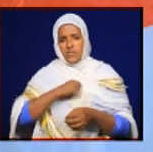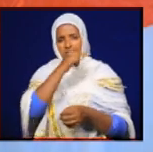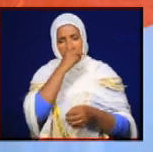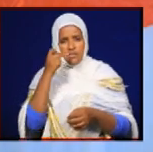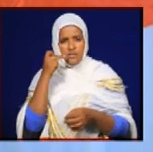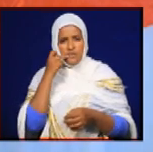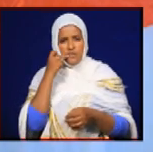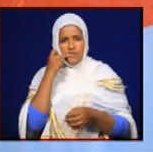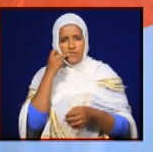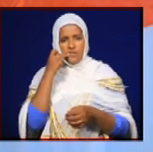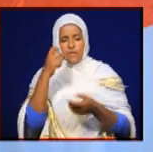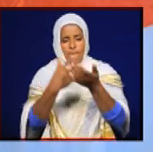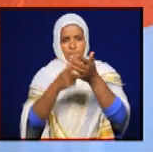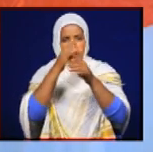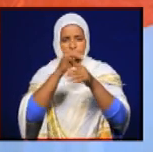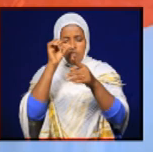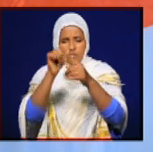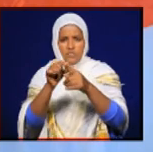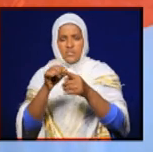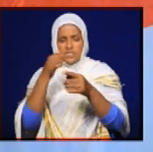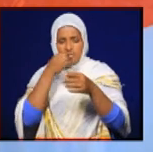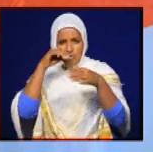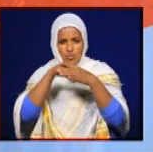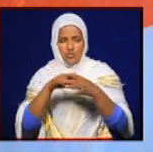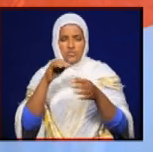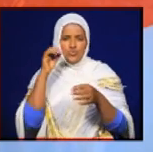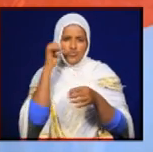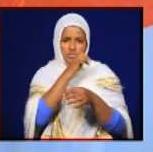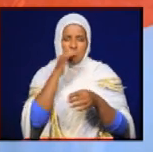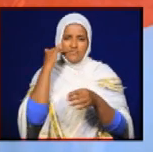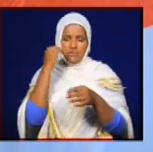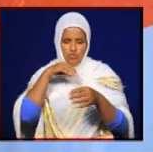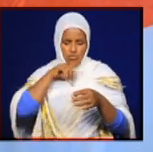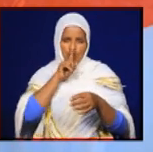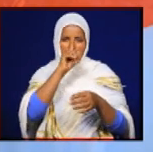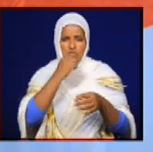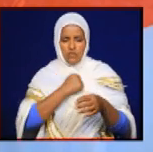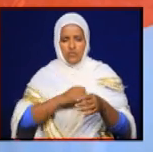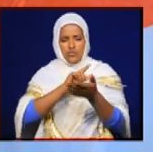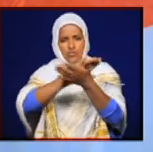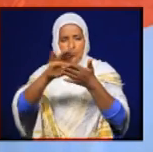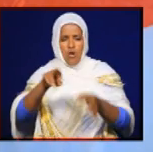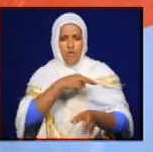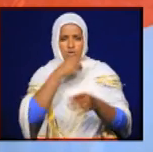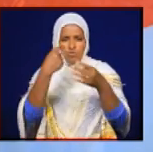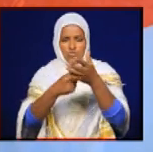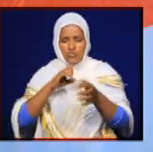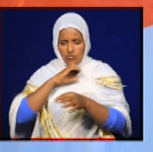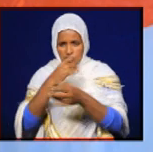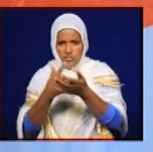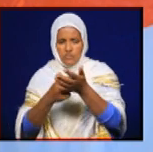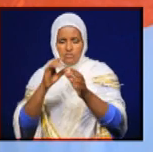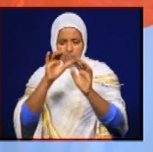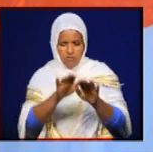ዘኝልኝ ድንግል በሚስል ጥርሴ ውስጥ በውሸት ፈገግታ የእውነት ሀዘን አለ ንጹህ ኃይማኖት ውስጥ እንክርዳድ